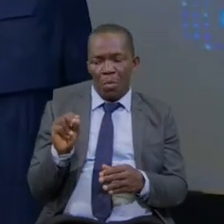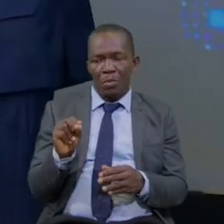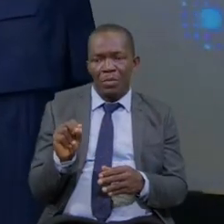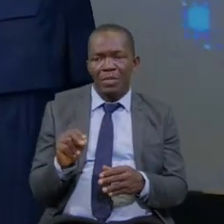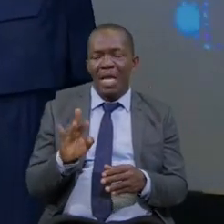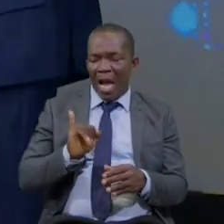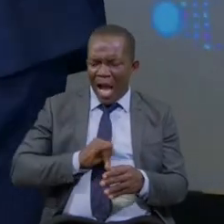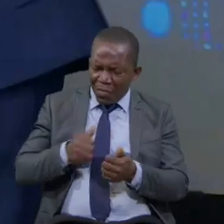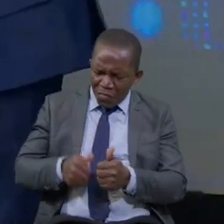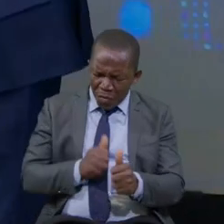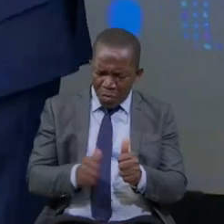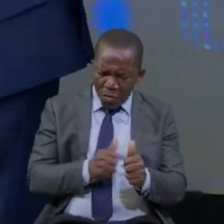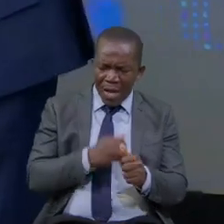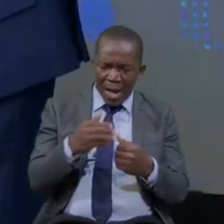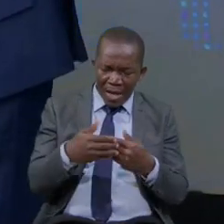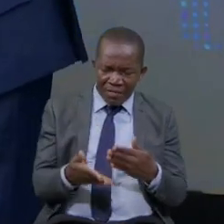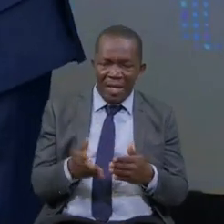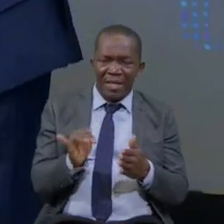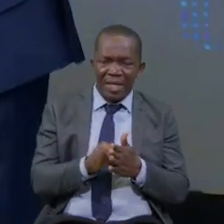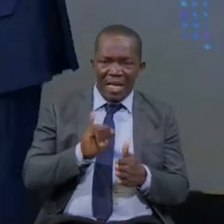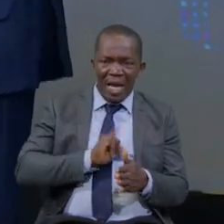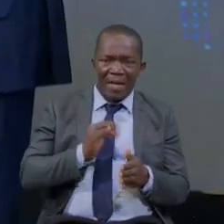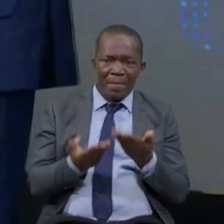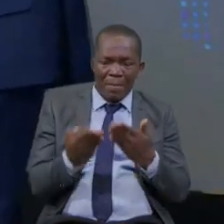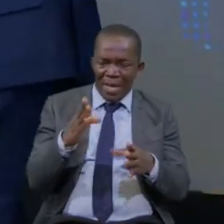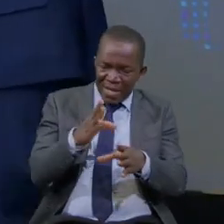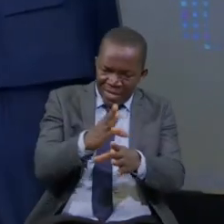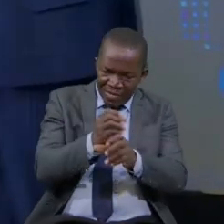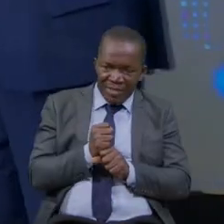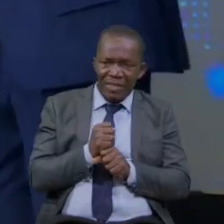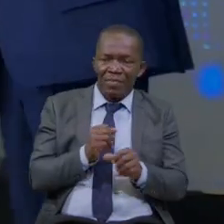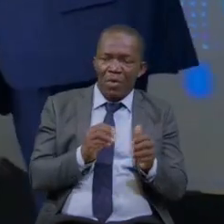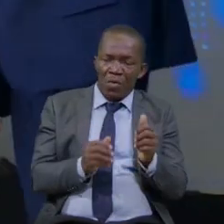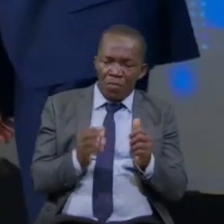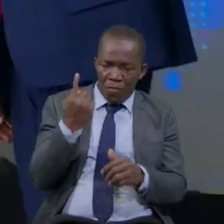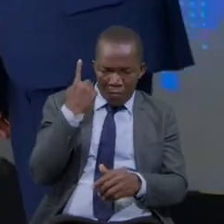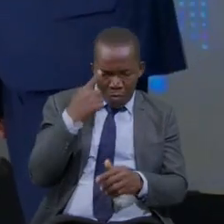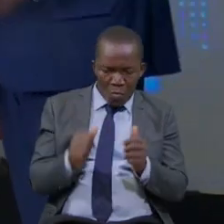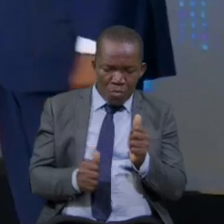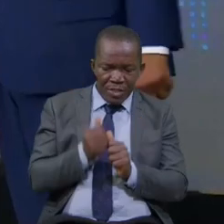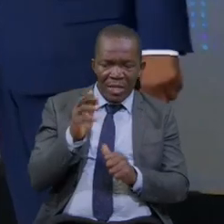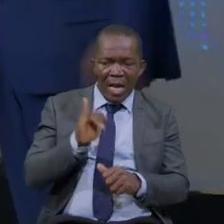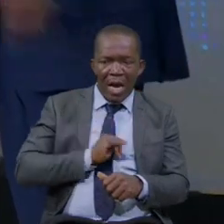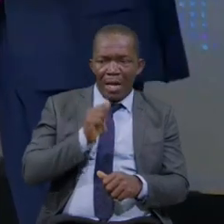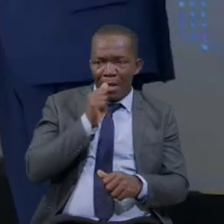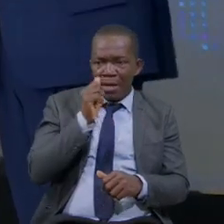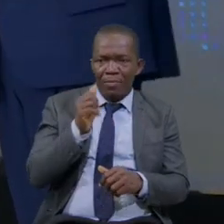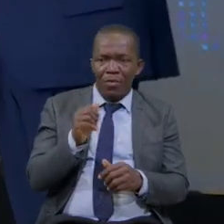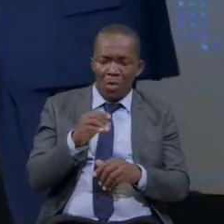mais je cours pour tâcher de le saisir, puisque moi aussi j'ai été saisi par